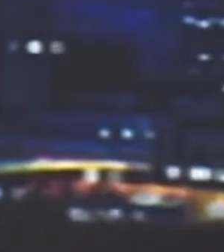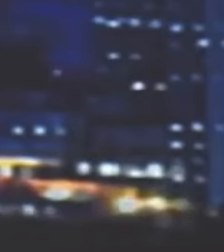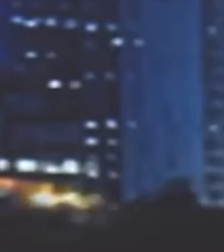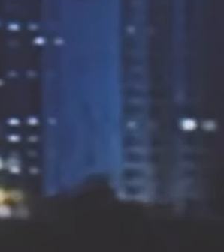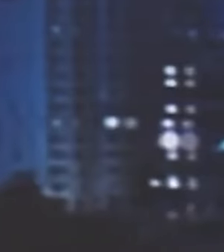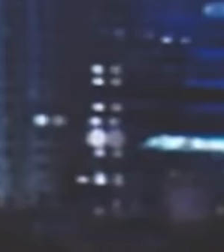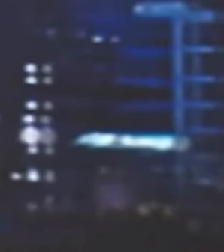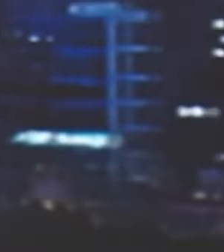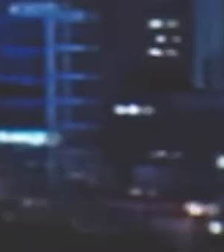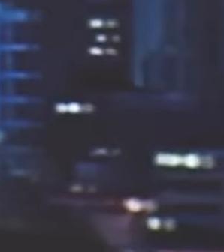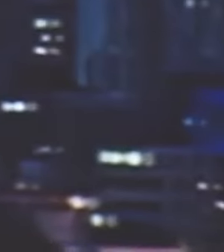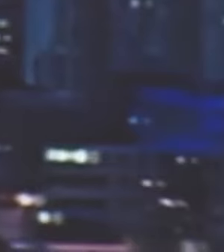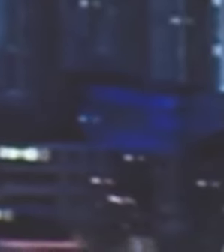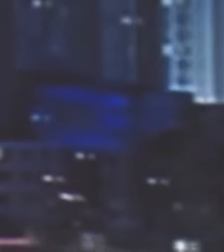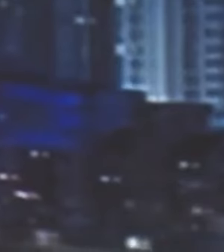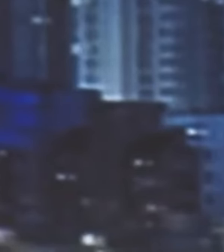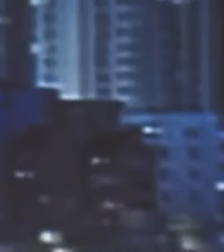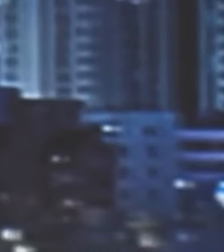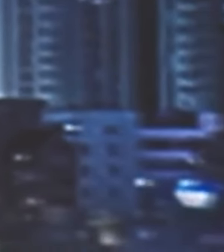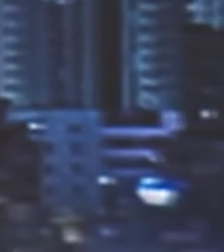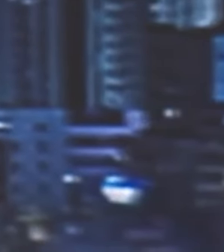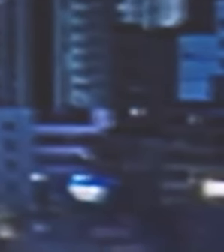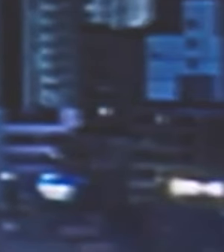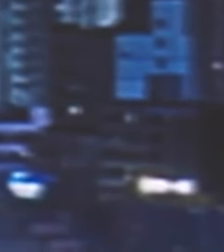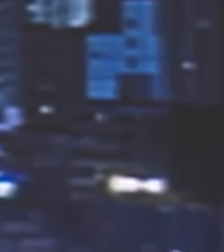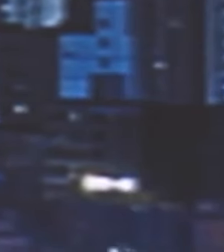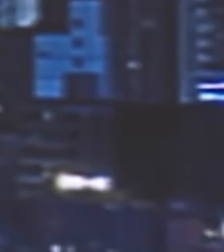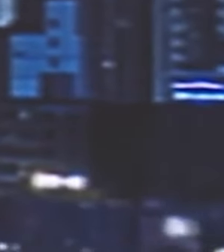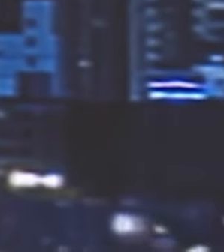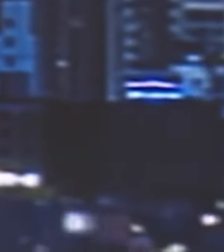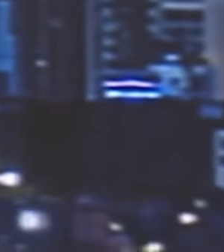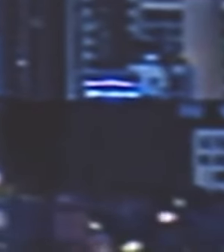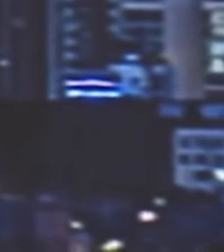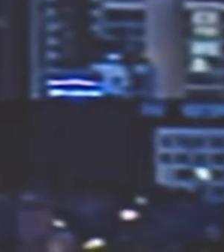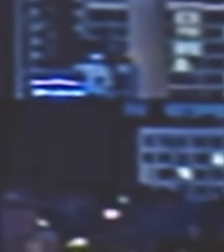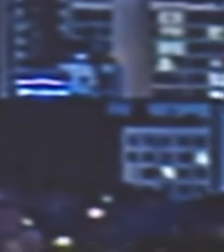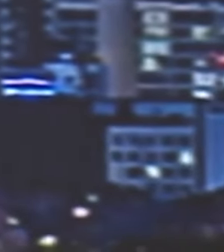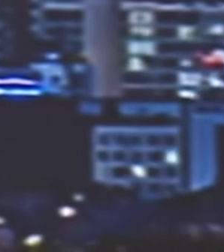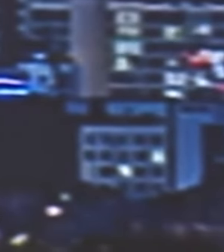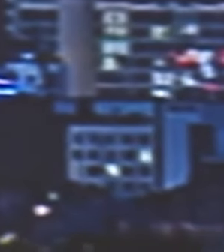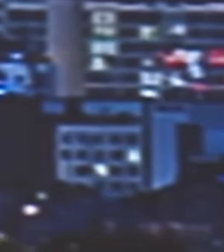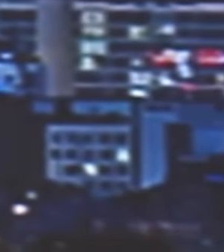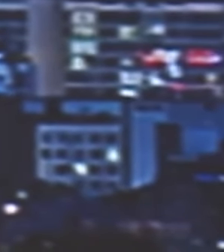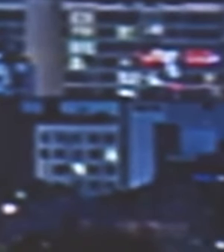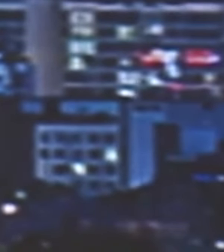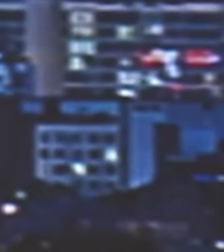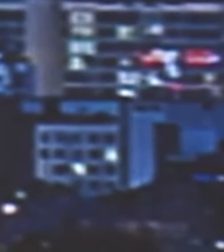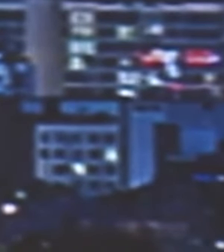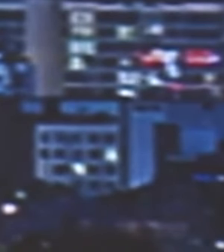JTBC 뉴스를 시청해 주신 여러분 고맙습니다. 저희는 저녁 6시 50분 뉴스룸에서 뵙겠습니다.